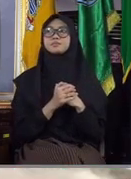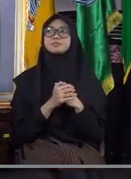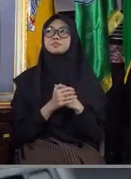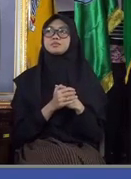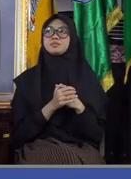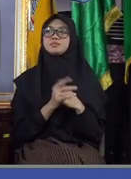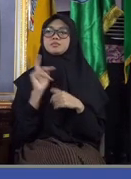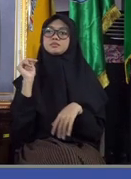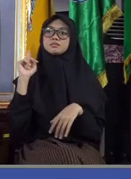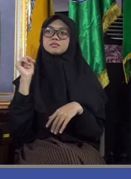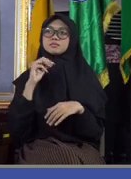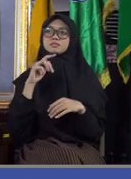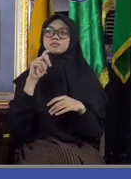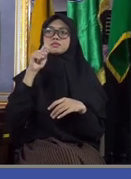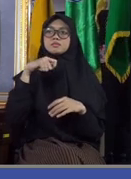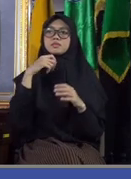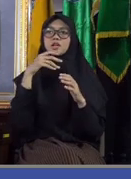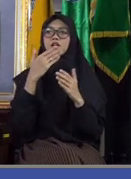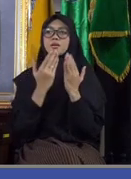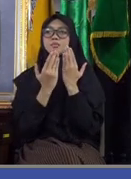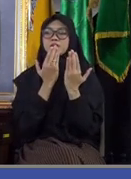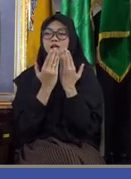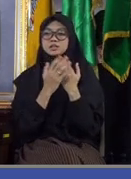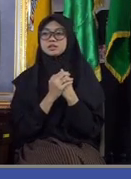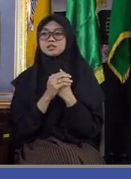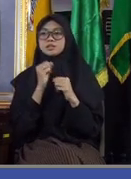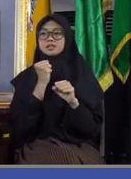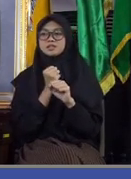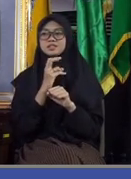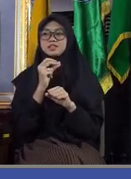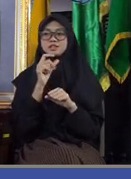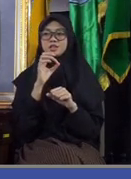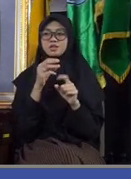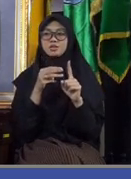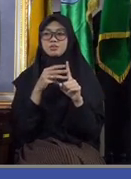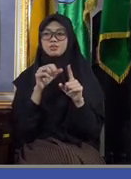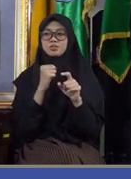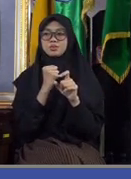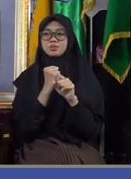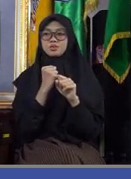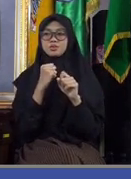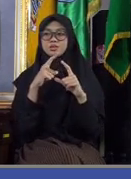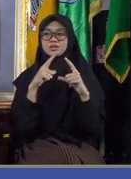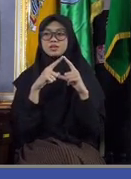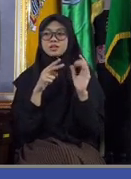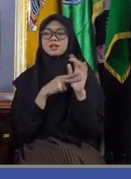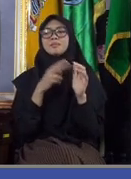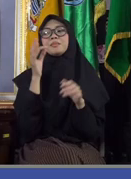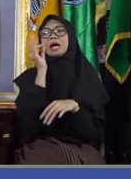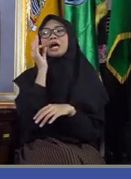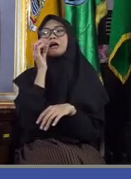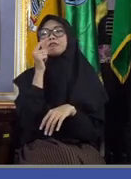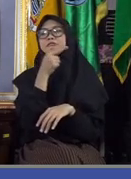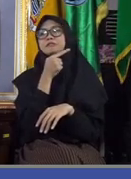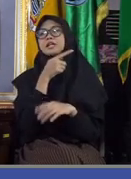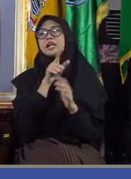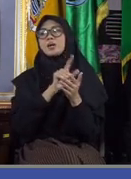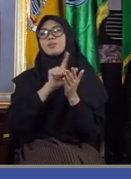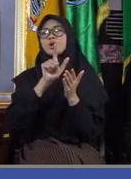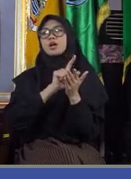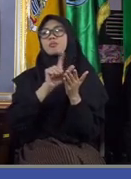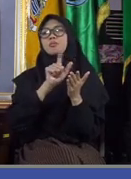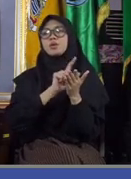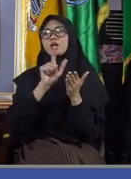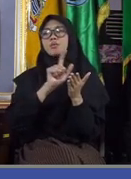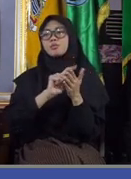ini pakai aplikasi Grobogan ini Sorry Bu aku nek lapor sampeyan kok durung